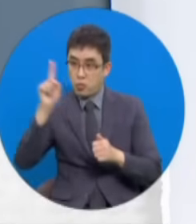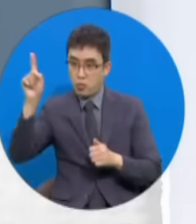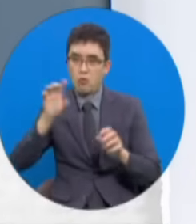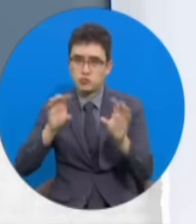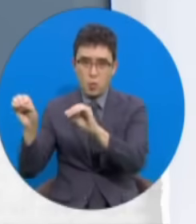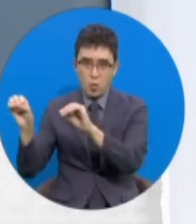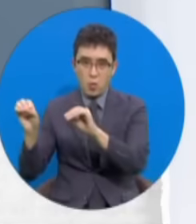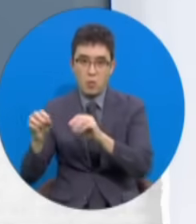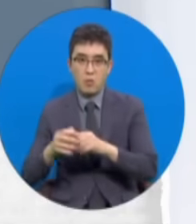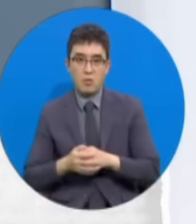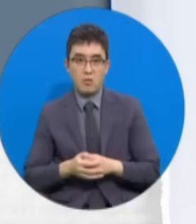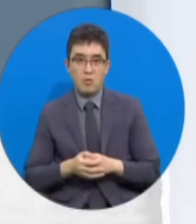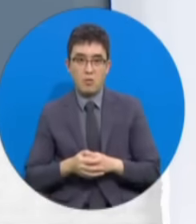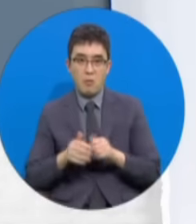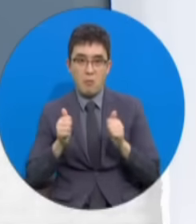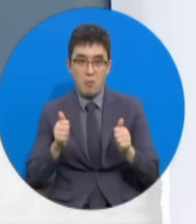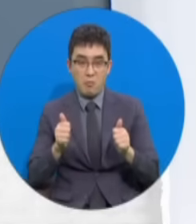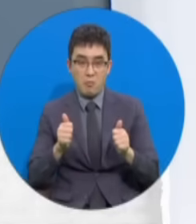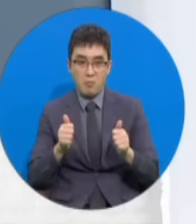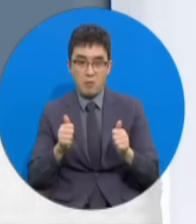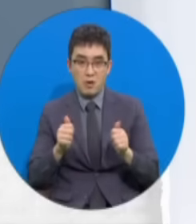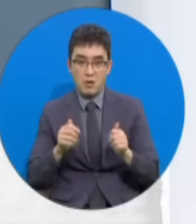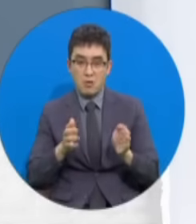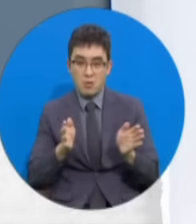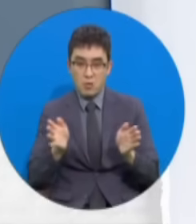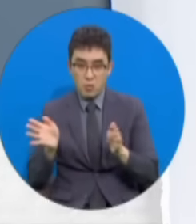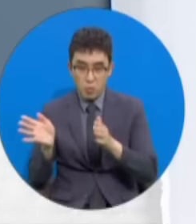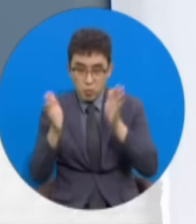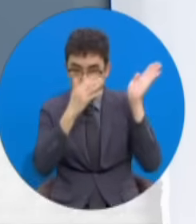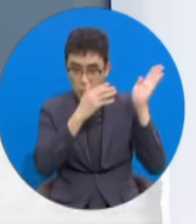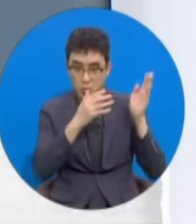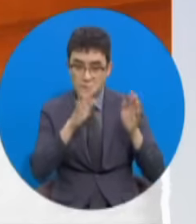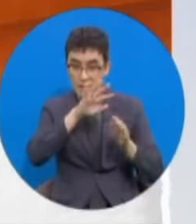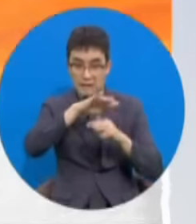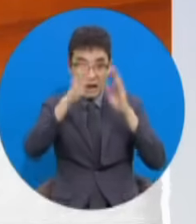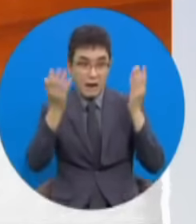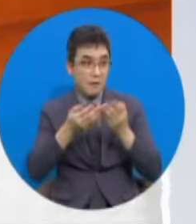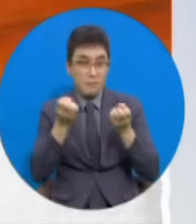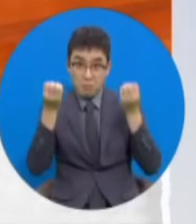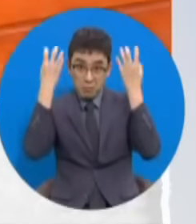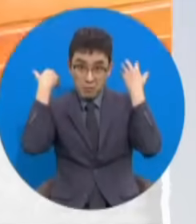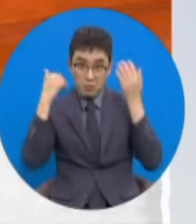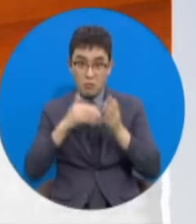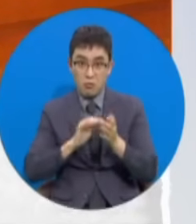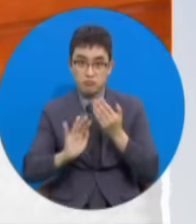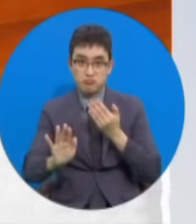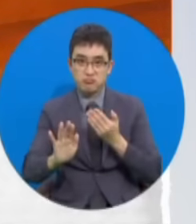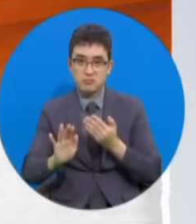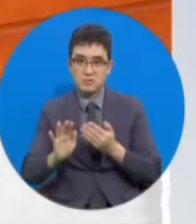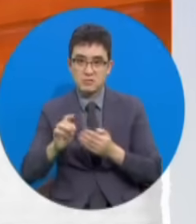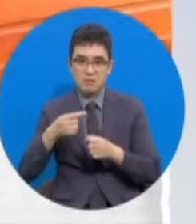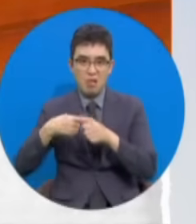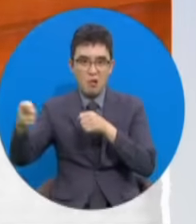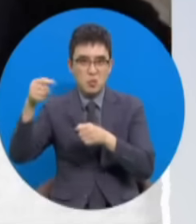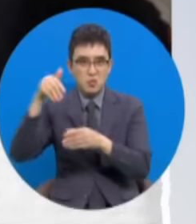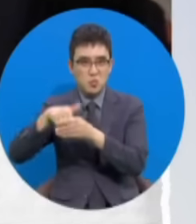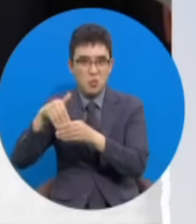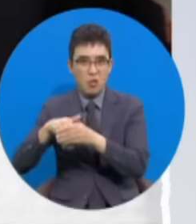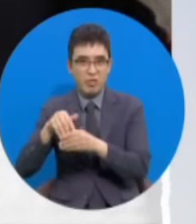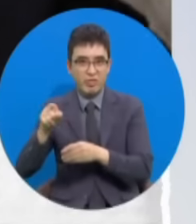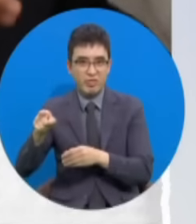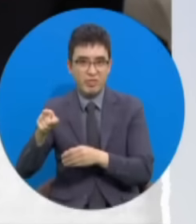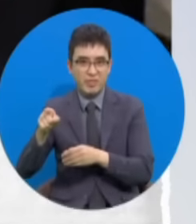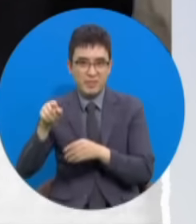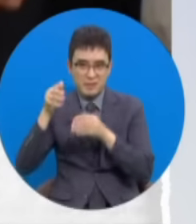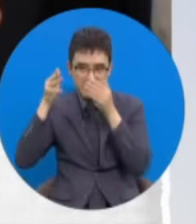여기서 적정 수준의 법적인 문제가 좀 지나가고 나면 총선 출마를 위해서 이른바 자락을 좀 깔아놓는 것 아니냐라고 평가하고 분석하는